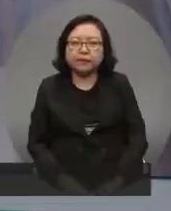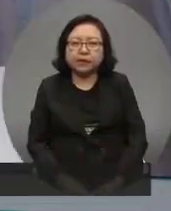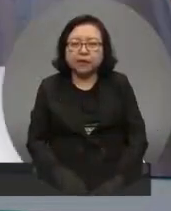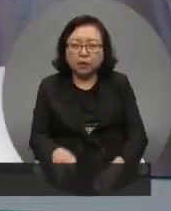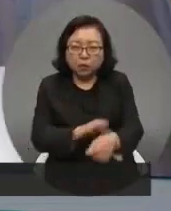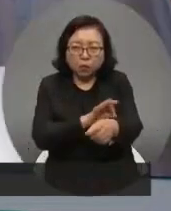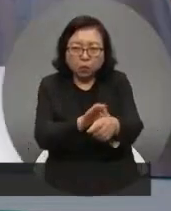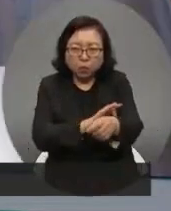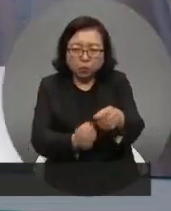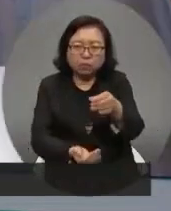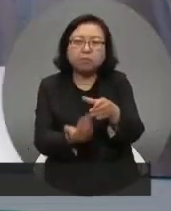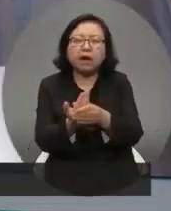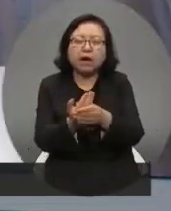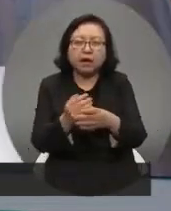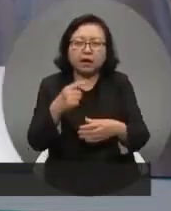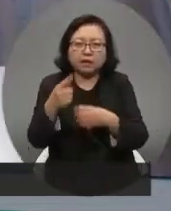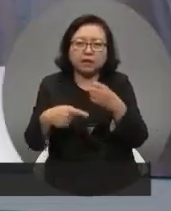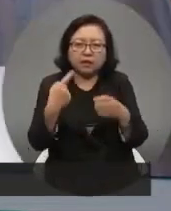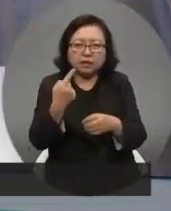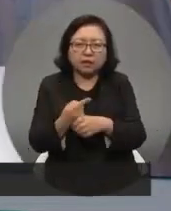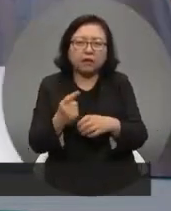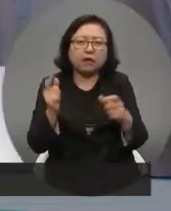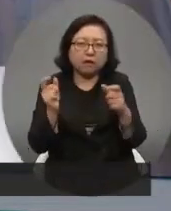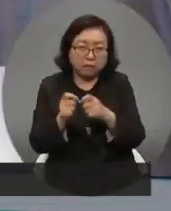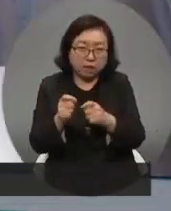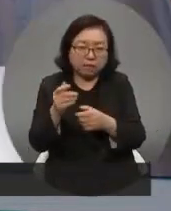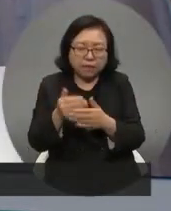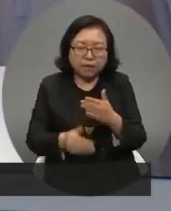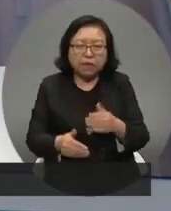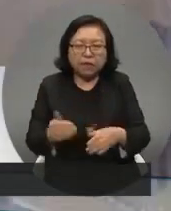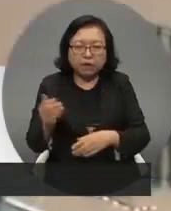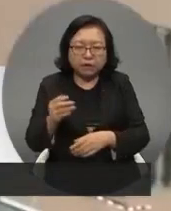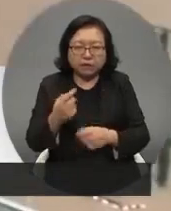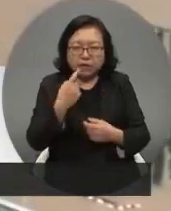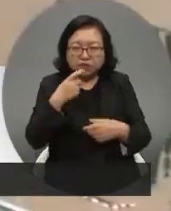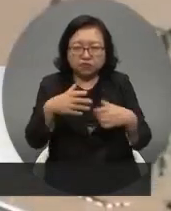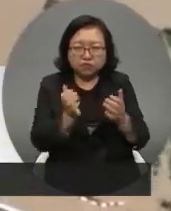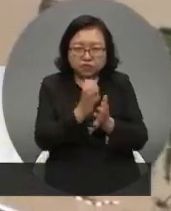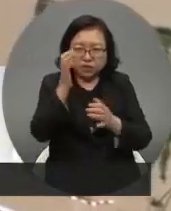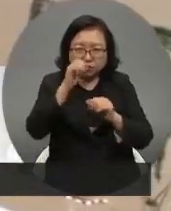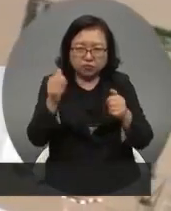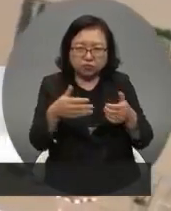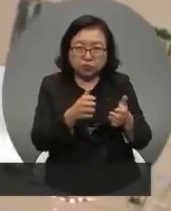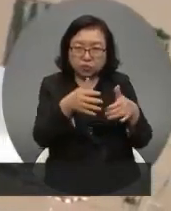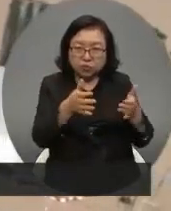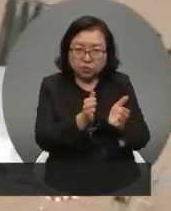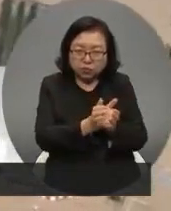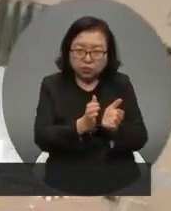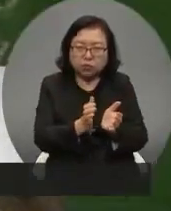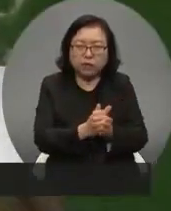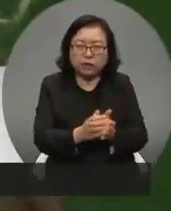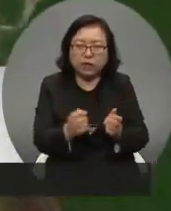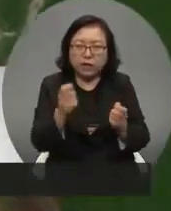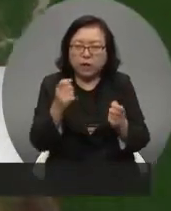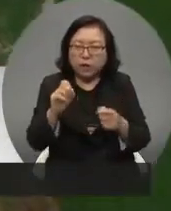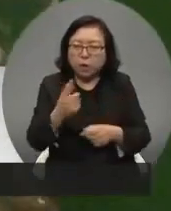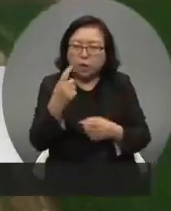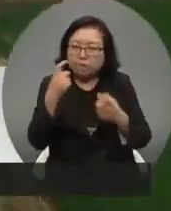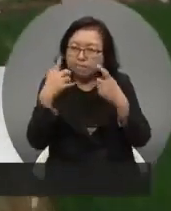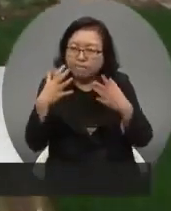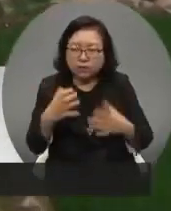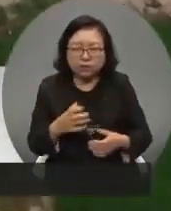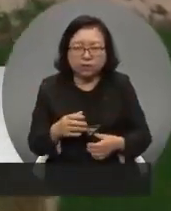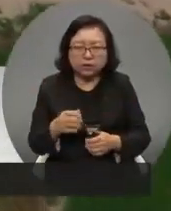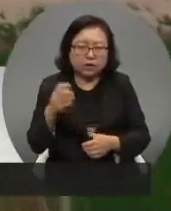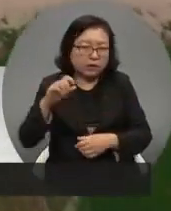우송 지하차도 참사 주기를 앞두고 더불어민주당 충북도 당의 진상규명과 책임자 처벌을 위한 특임단